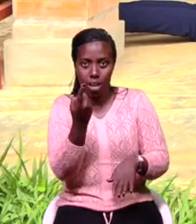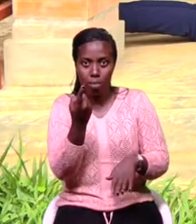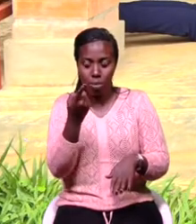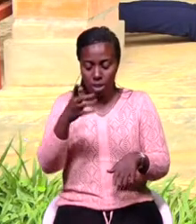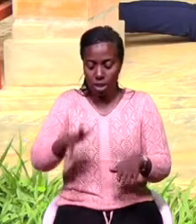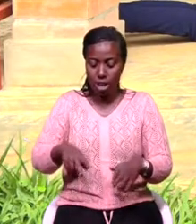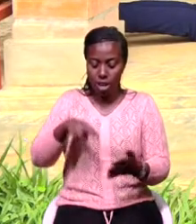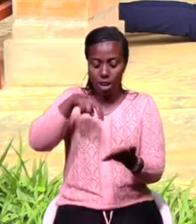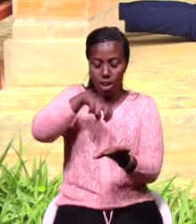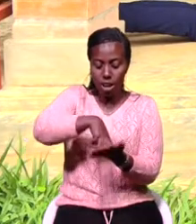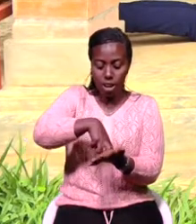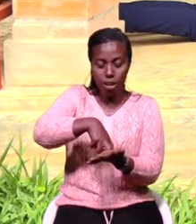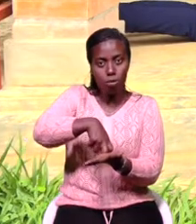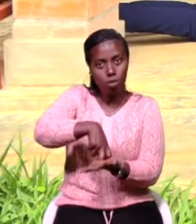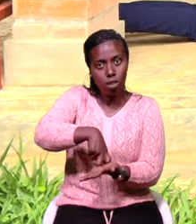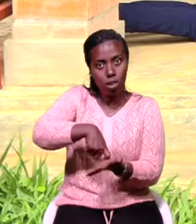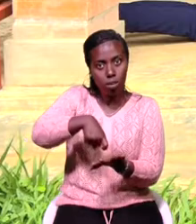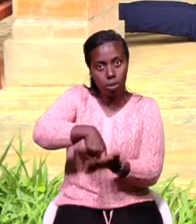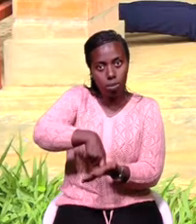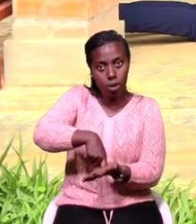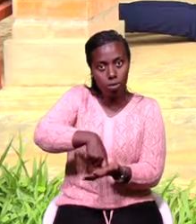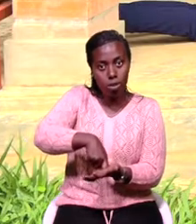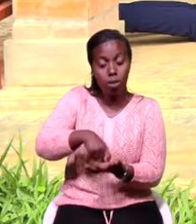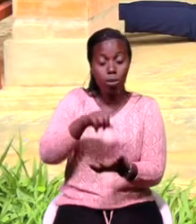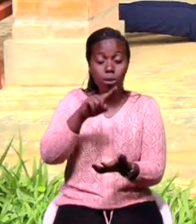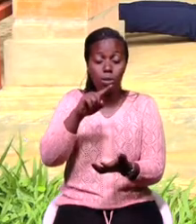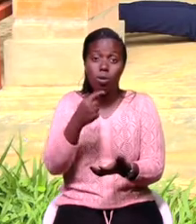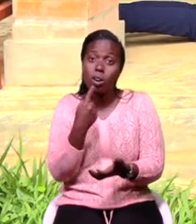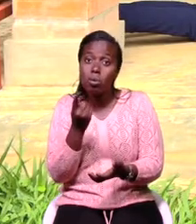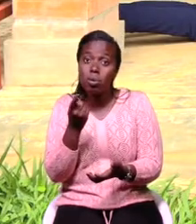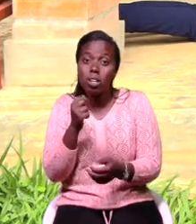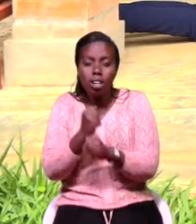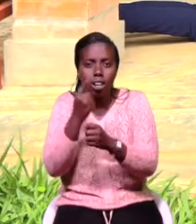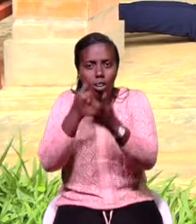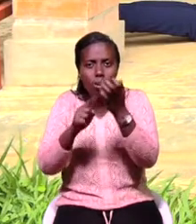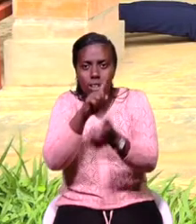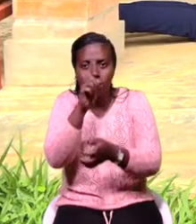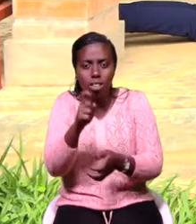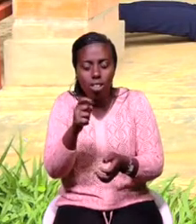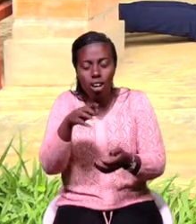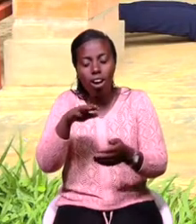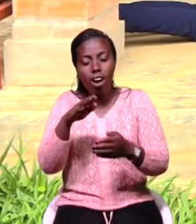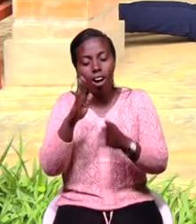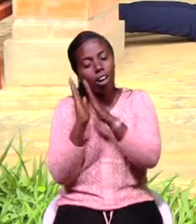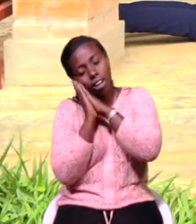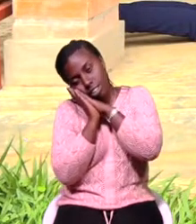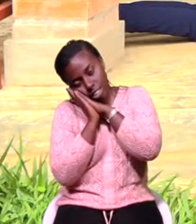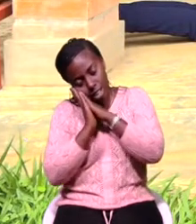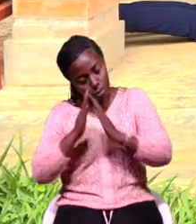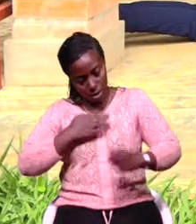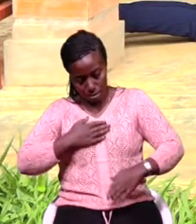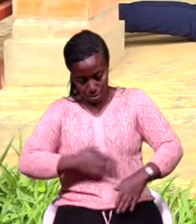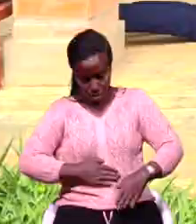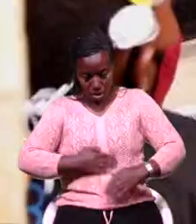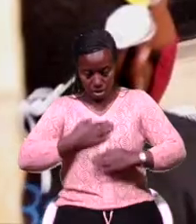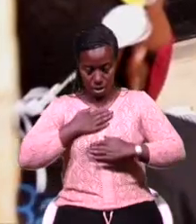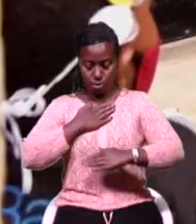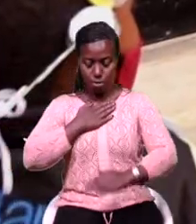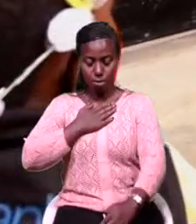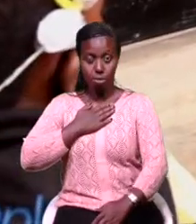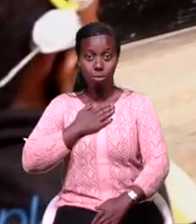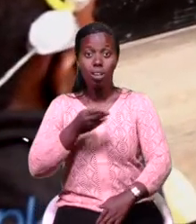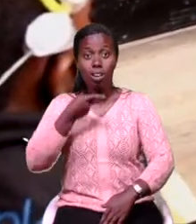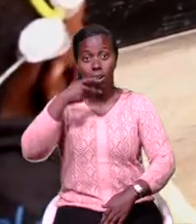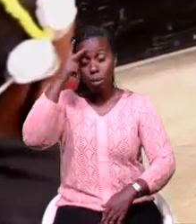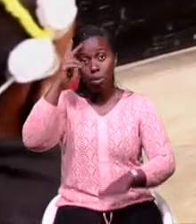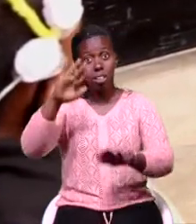akamanuka apfukamye yarangiza ukamubwira akagira gute akaryama yubitse inda